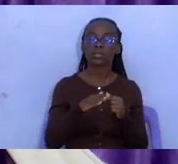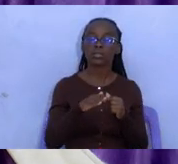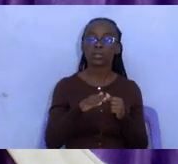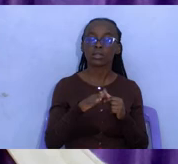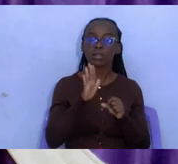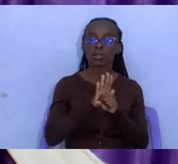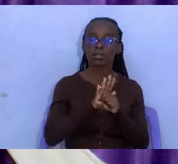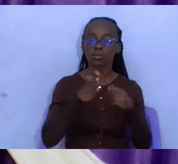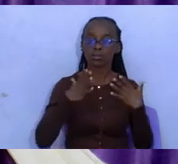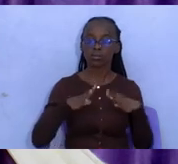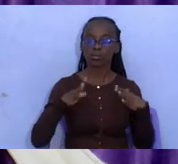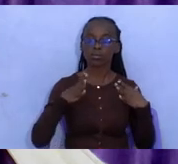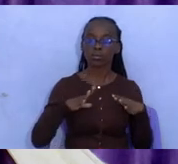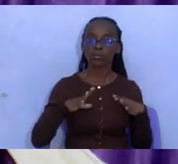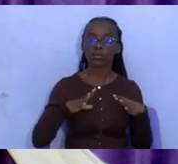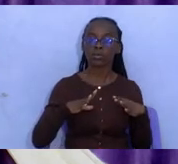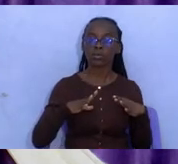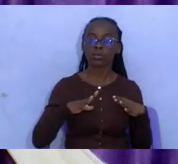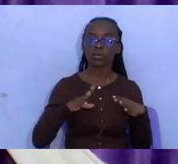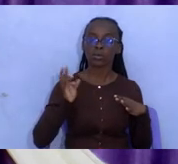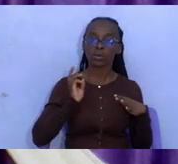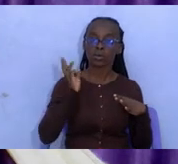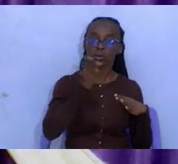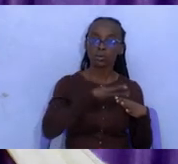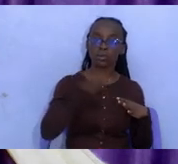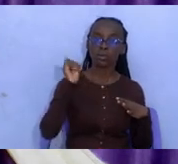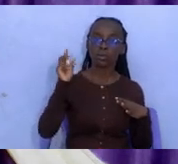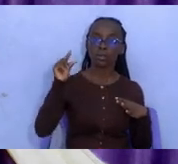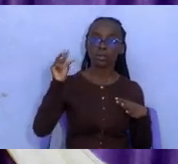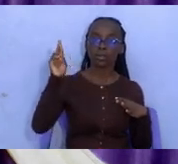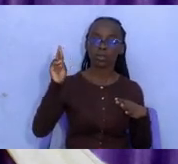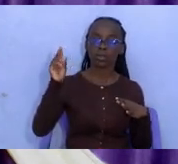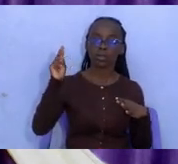Wengi tumewaassume, ndio maana tunaendelea kuchana msitu.